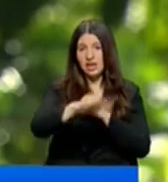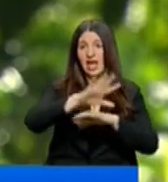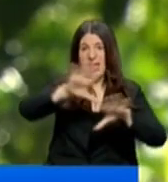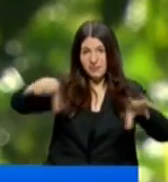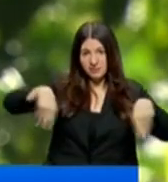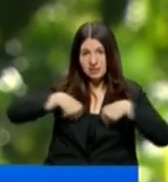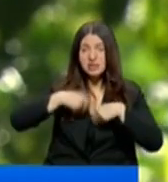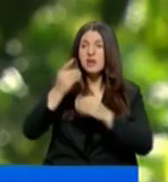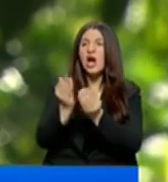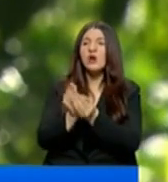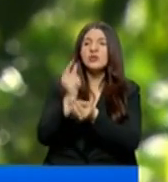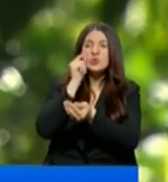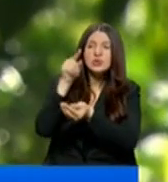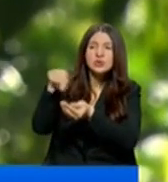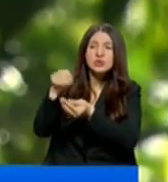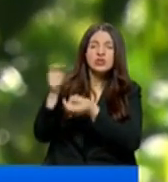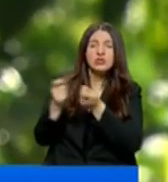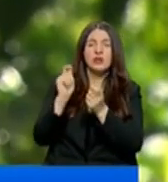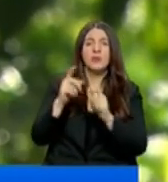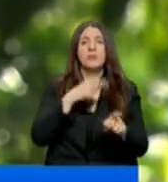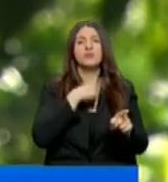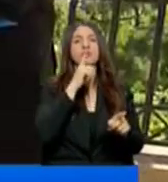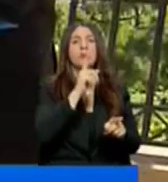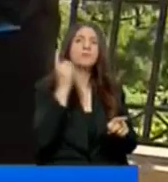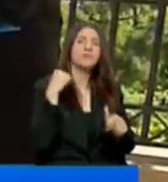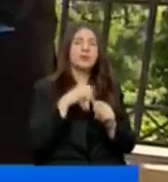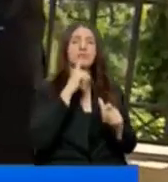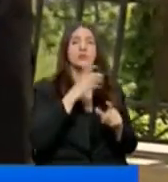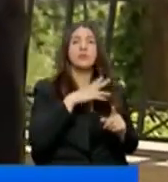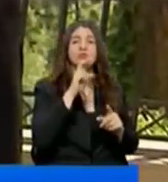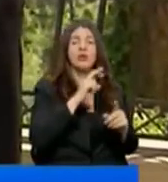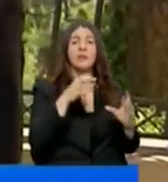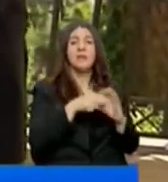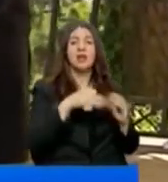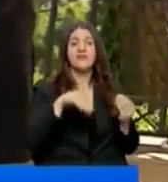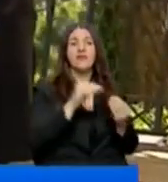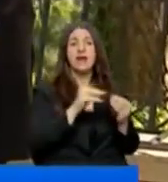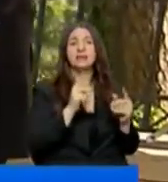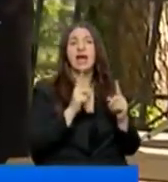hepimiz bir avuç kişiye çalışıyor. Bir daha sormak istiyorum. Buna döneceğim. Evet. Kur korumalı